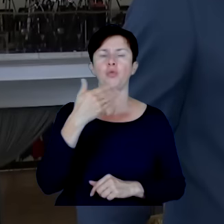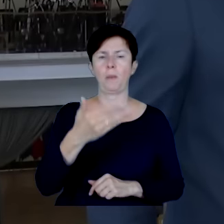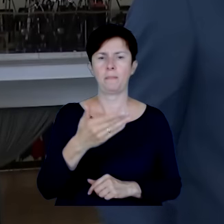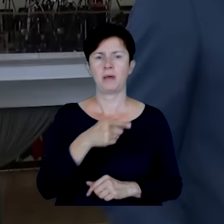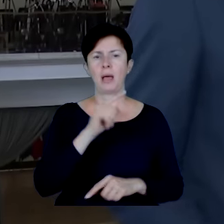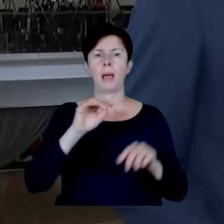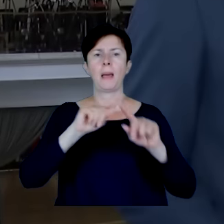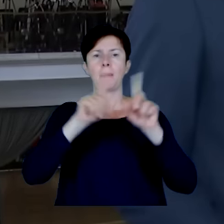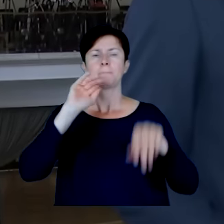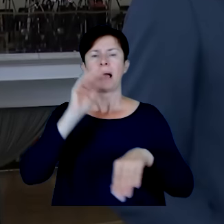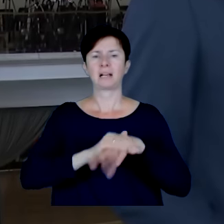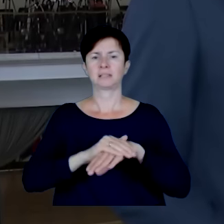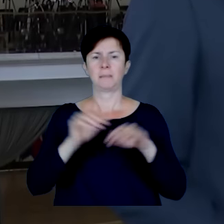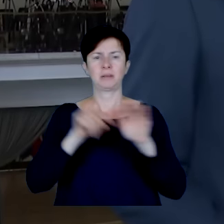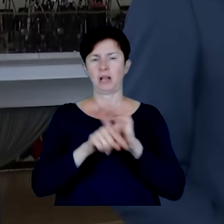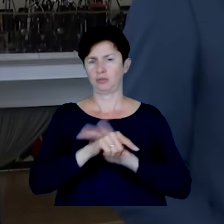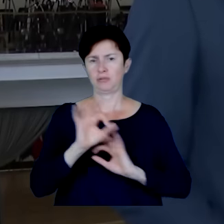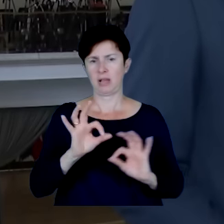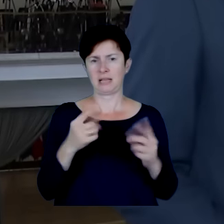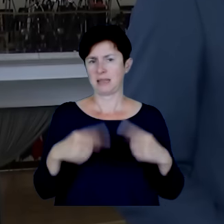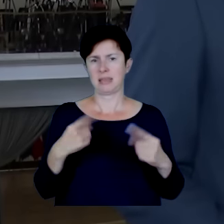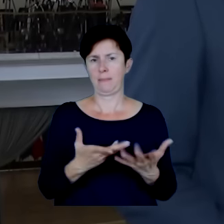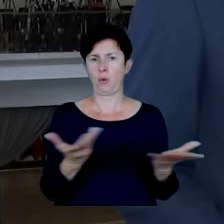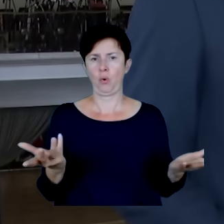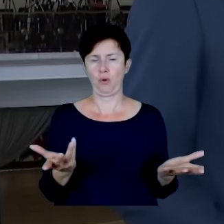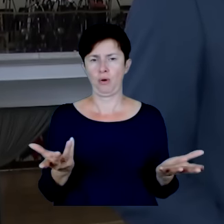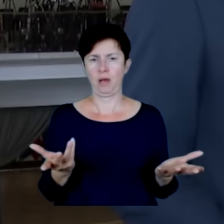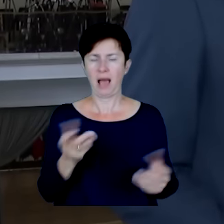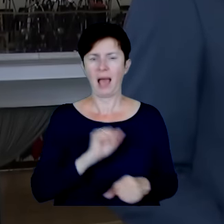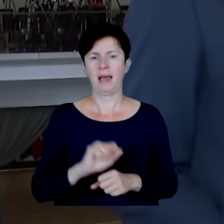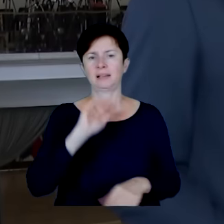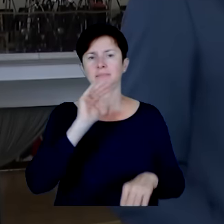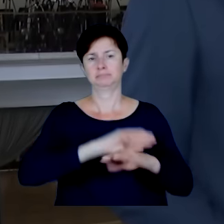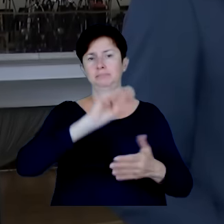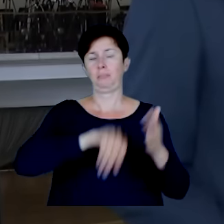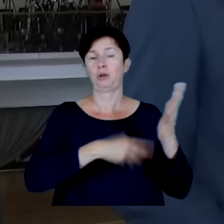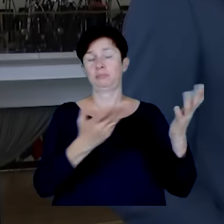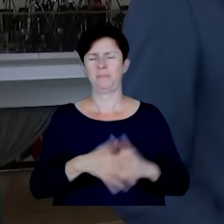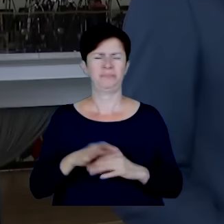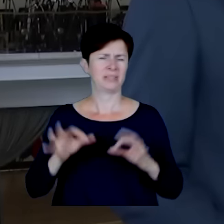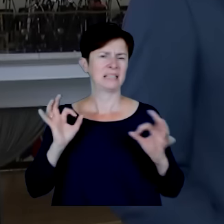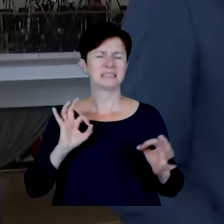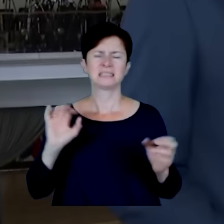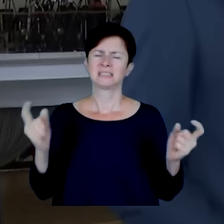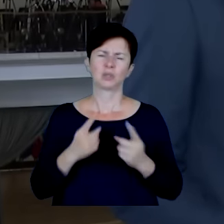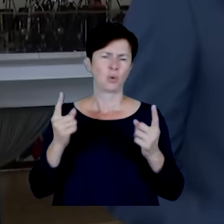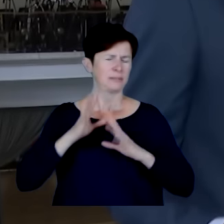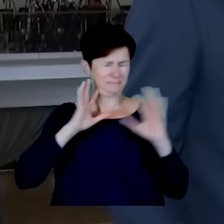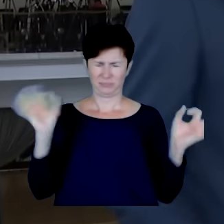migracyjnym. Tymczasem doszło do sytuacji absolutnie skandalicznej, niebywałej w Europie, kiedy